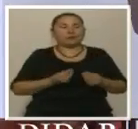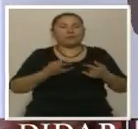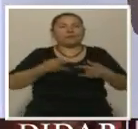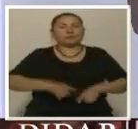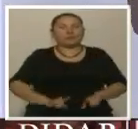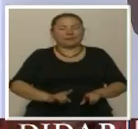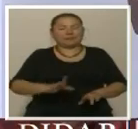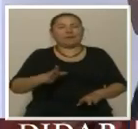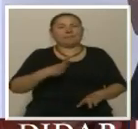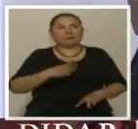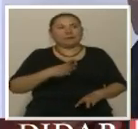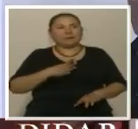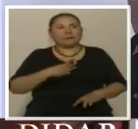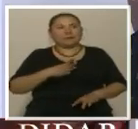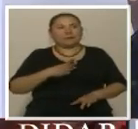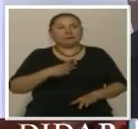босанған болатынмын.